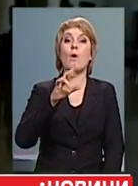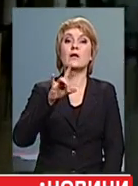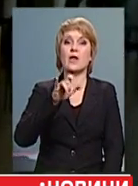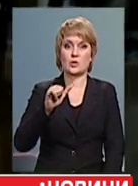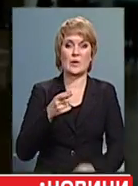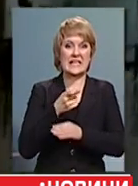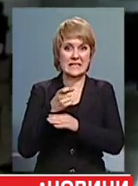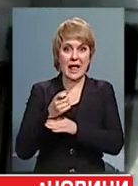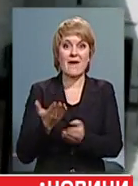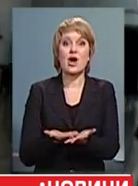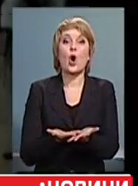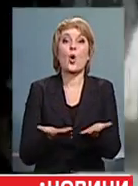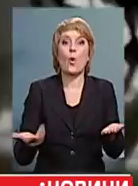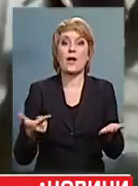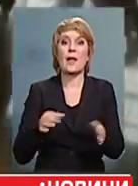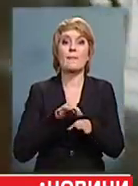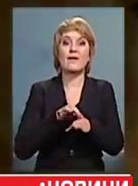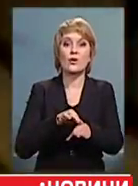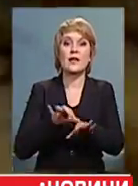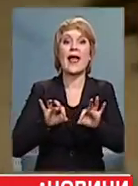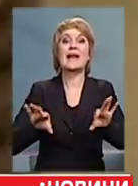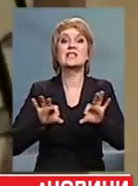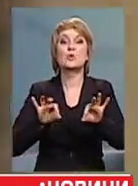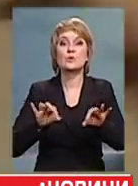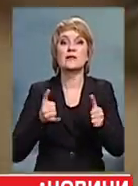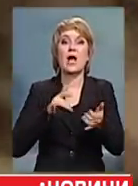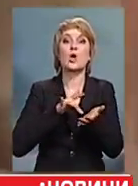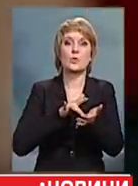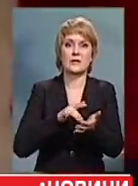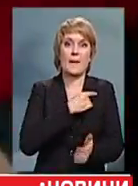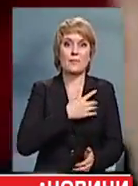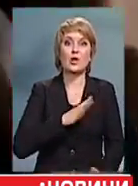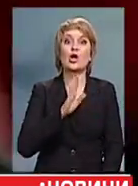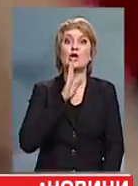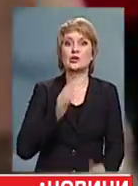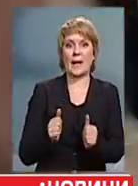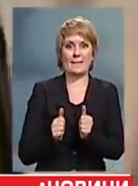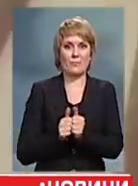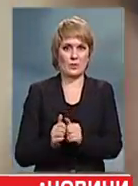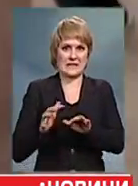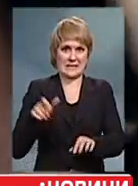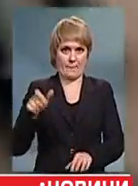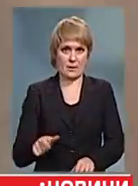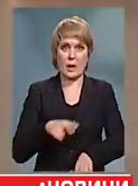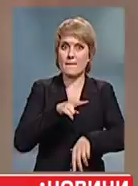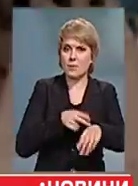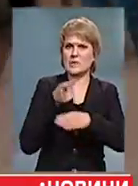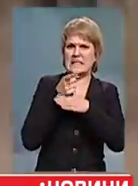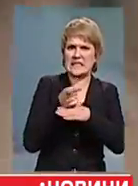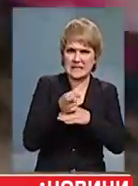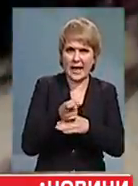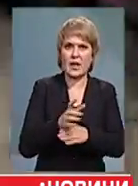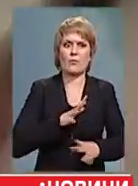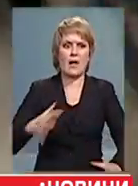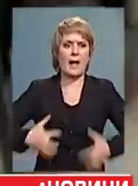проводили екскурсії для туристів. Легке кульове поранення дістала жінка, яка була поряд із нападником. Поліцейські відкрили вогонь у відповідь.